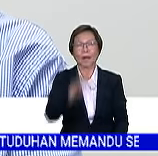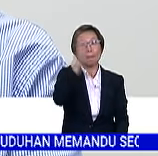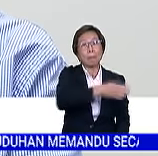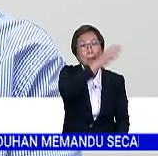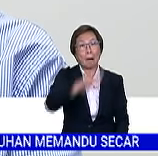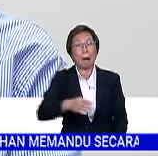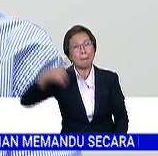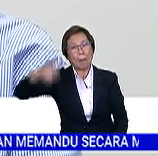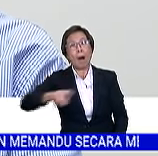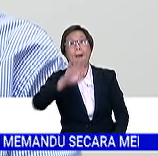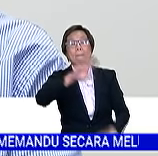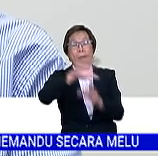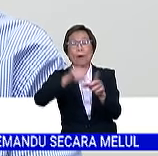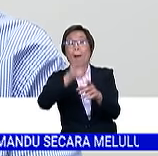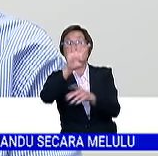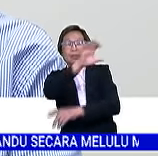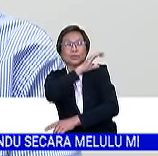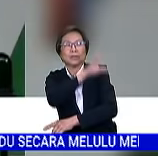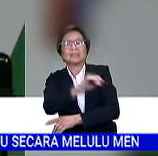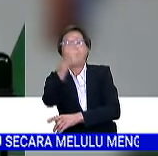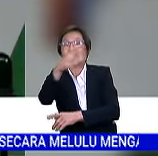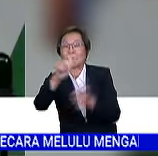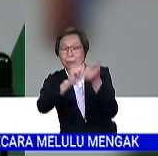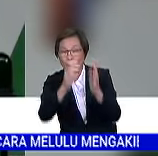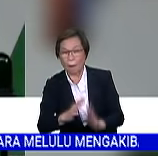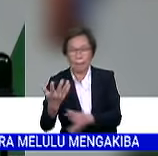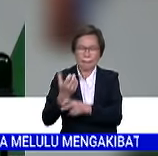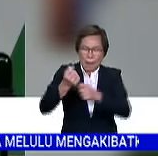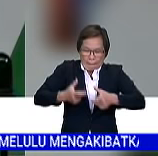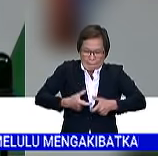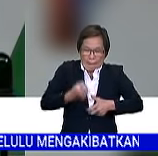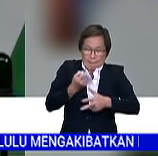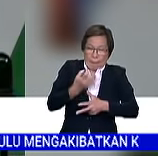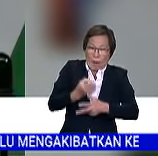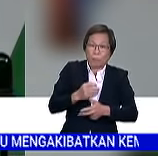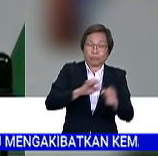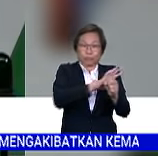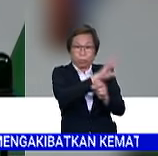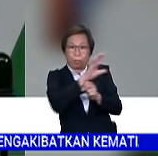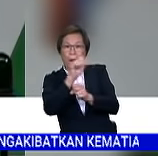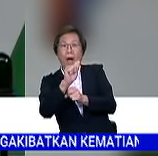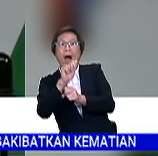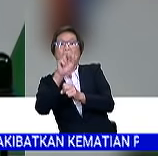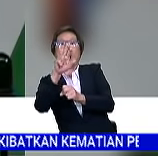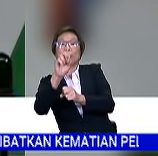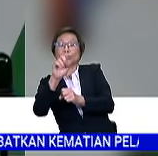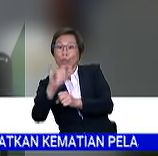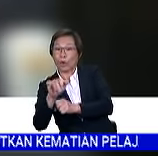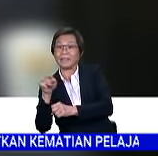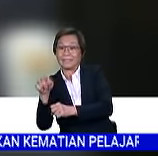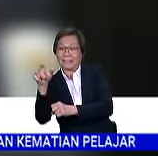Pembubaran membabitkan 4 jurulatih dan 13 orang atlet. Pemenang pingat emas Sukan Commonwealth Gold Coast Azroy Hazawafi Izzah